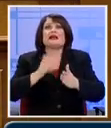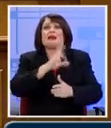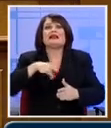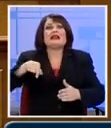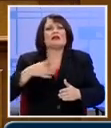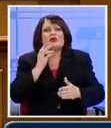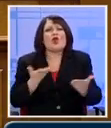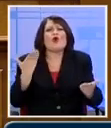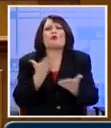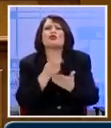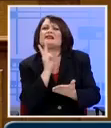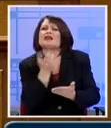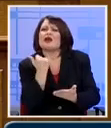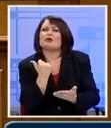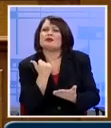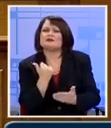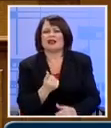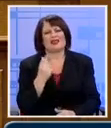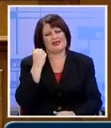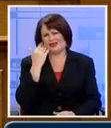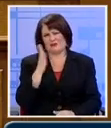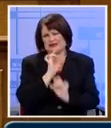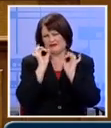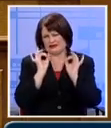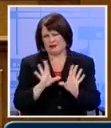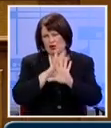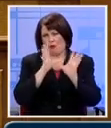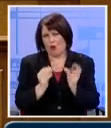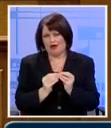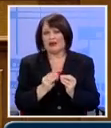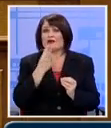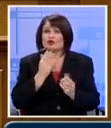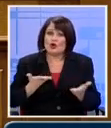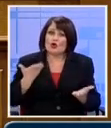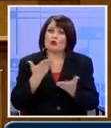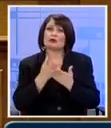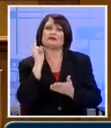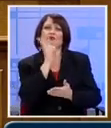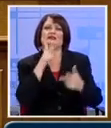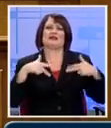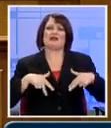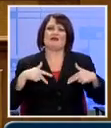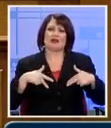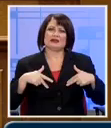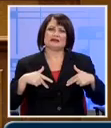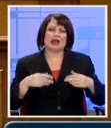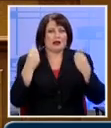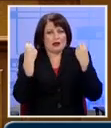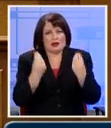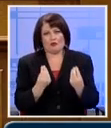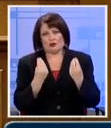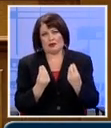ΕΡΤ. Προφανώς δεν εννοείται τίποτα από αυτά. Γι' αυτό και η πρόταση Μομφής που καταθέσατε, αν είναι ποτέ